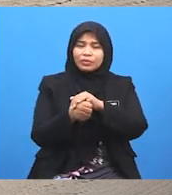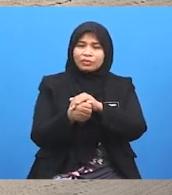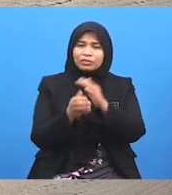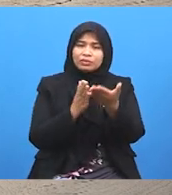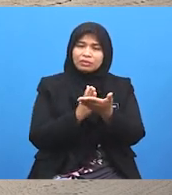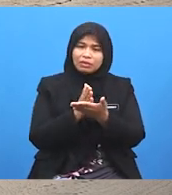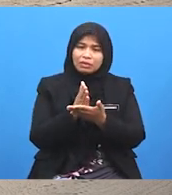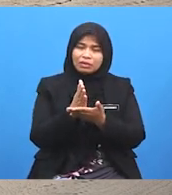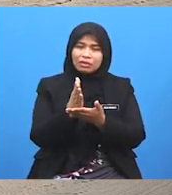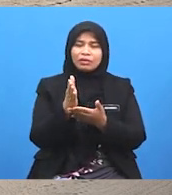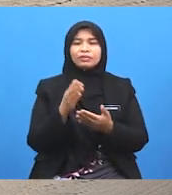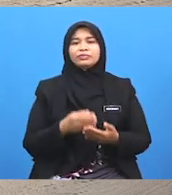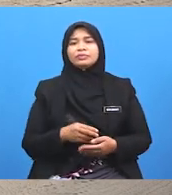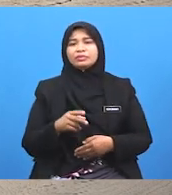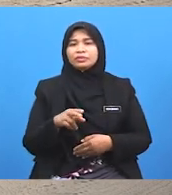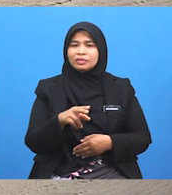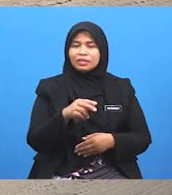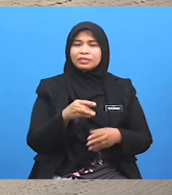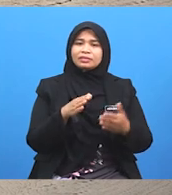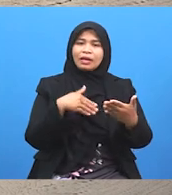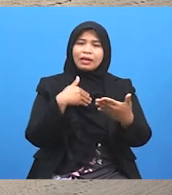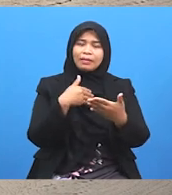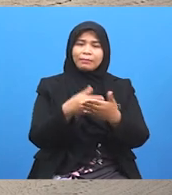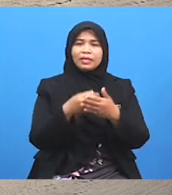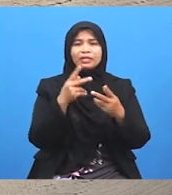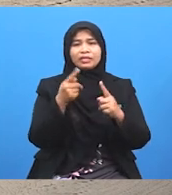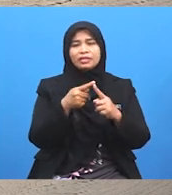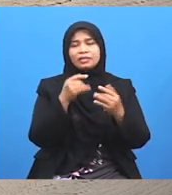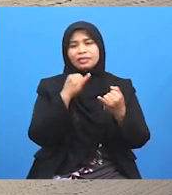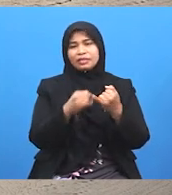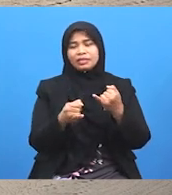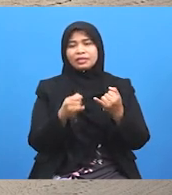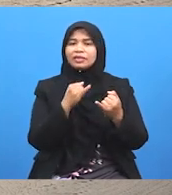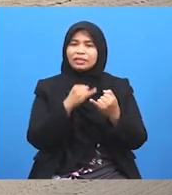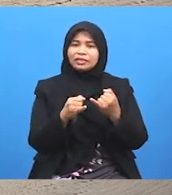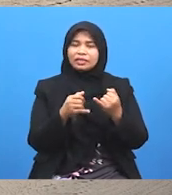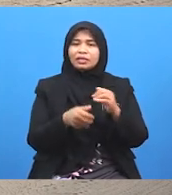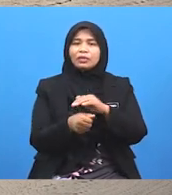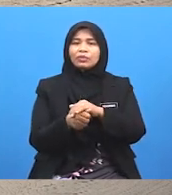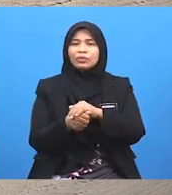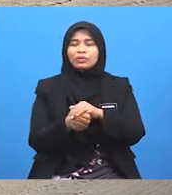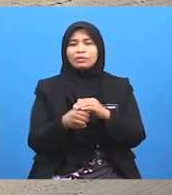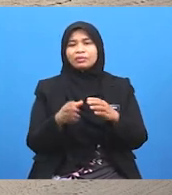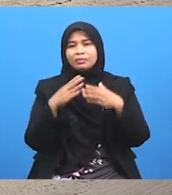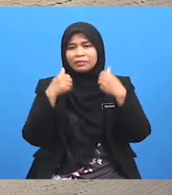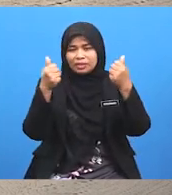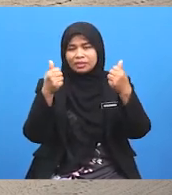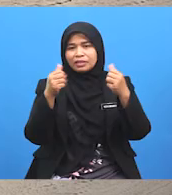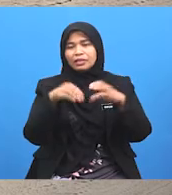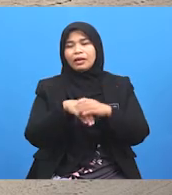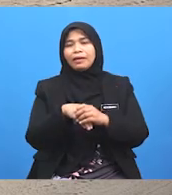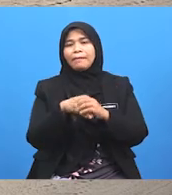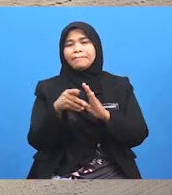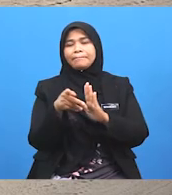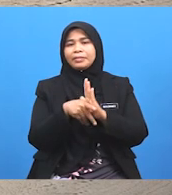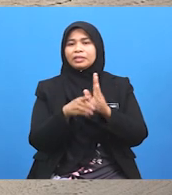terus merangkak ke garisan penamat. Akhirnya, si kura-kura menang dalam